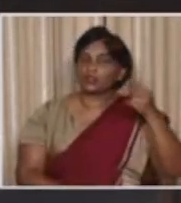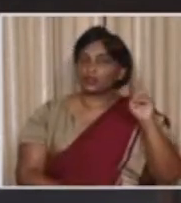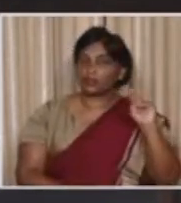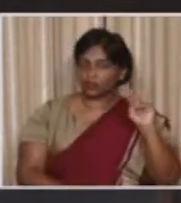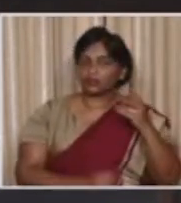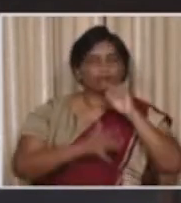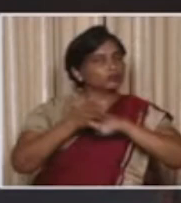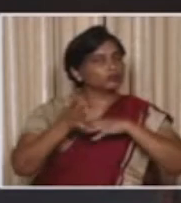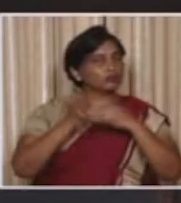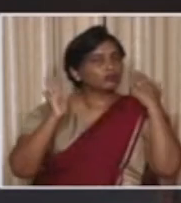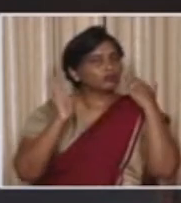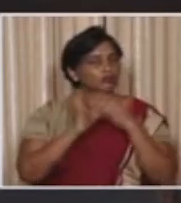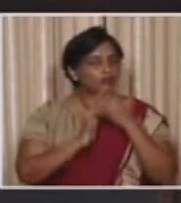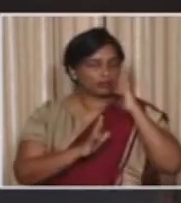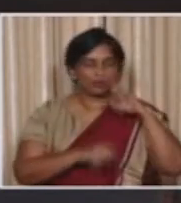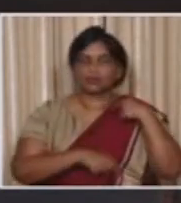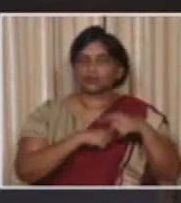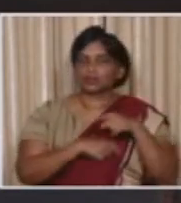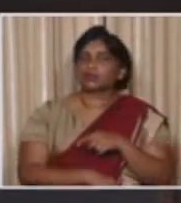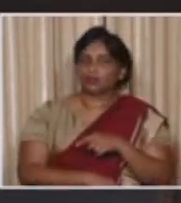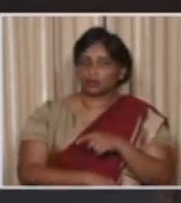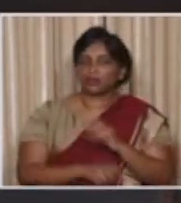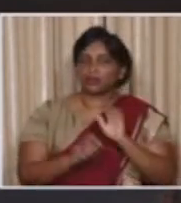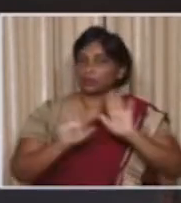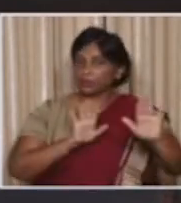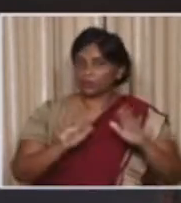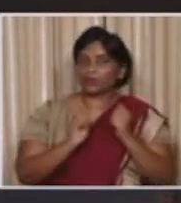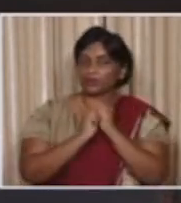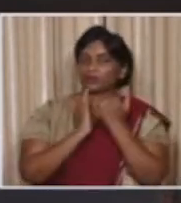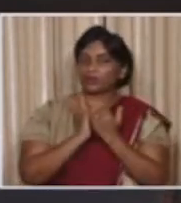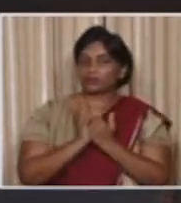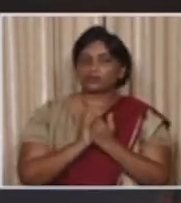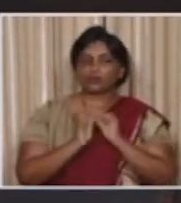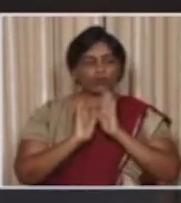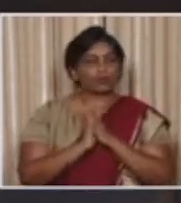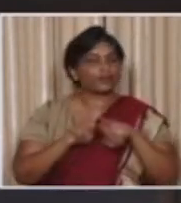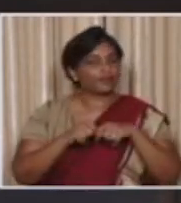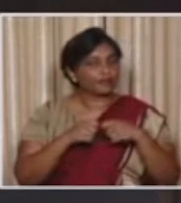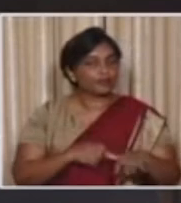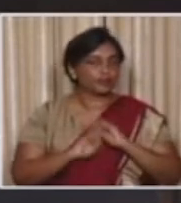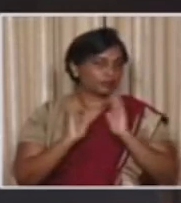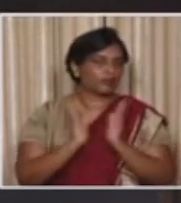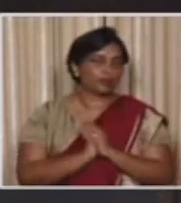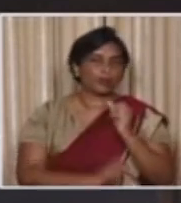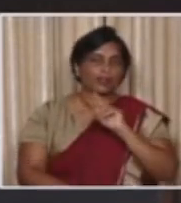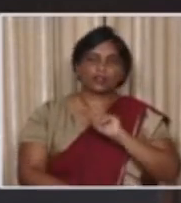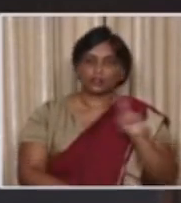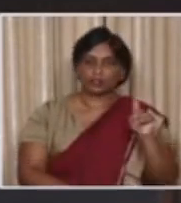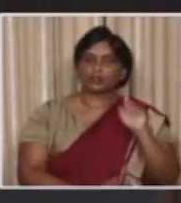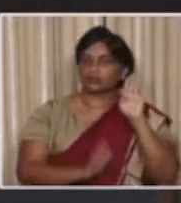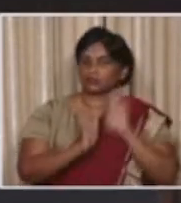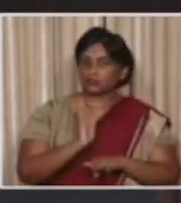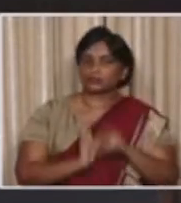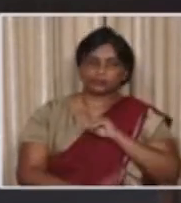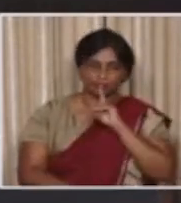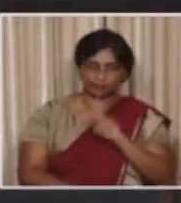දරන වැයශීෂයන්ගෙන් සම්ප්‍රදායානුකූලව එක් වැඩසටහන්හි සියලුම් පුනරාත්න වියදම් හා මූලධන වියදම් රුපියල් 10කින් කපා හැරිය යුතුයයි